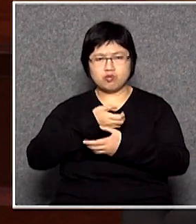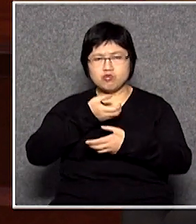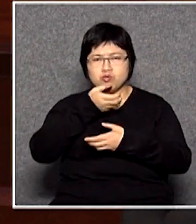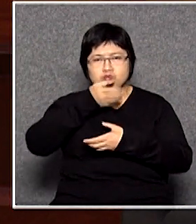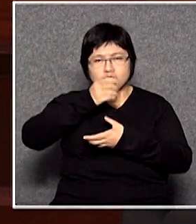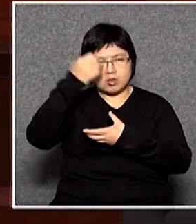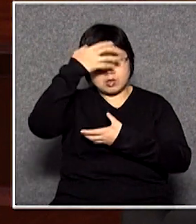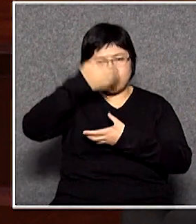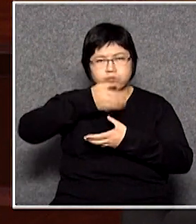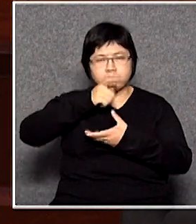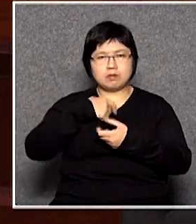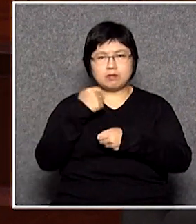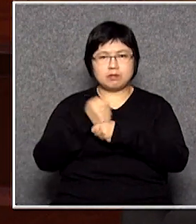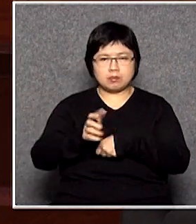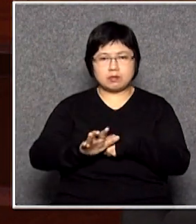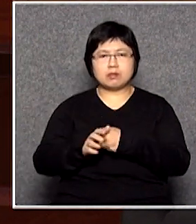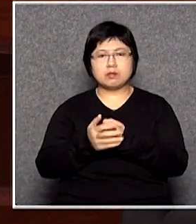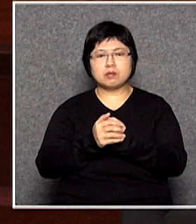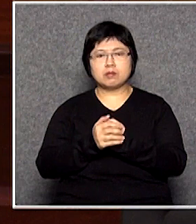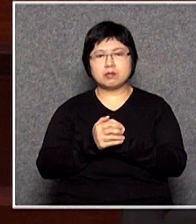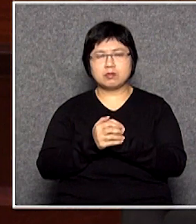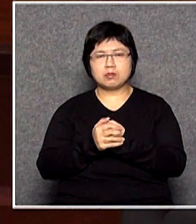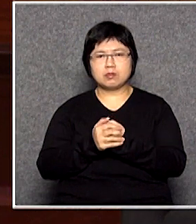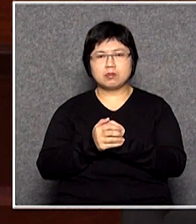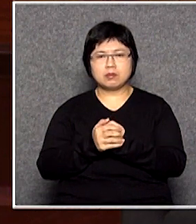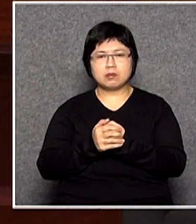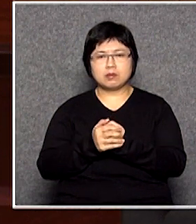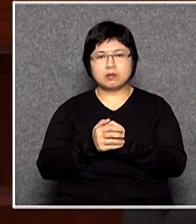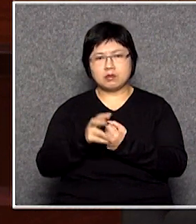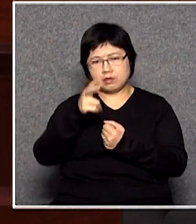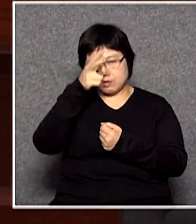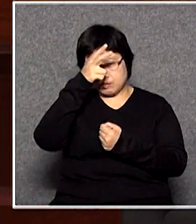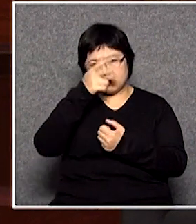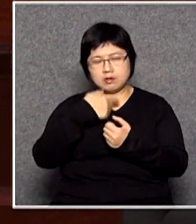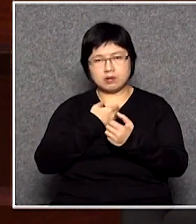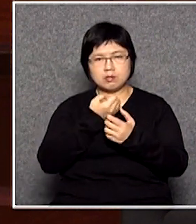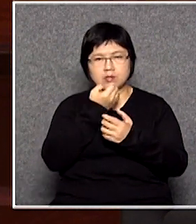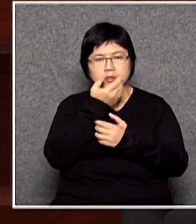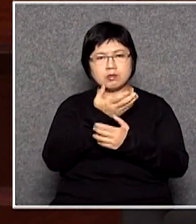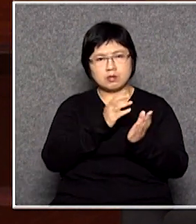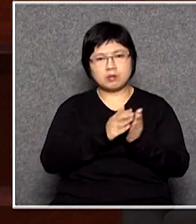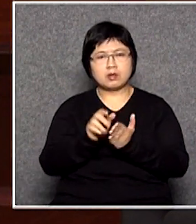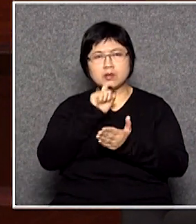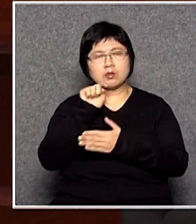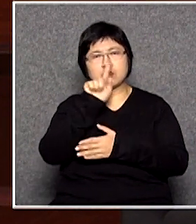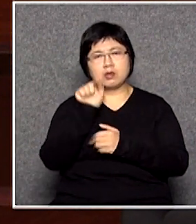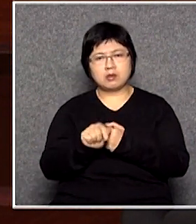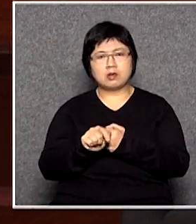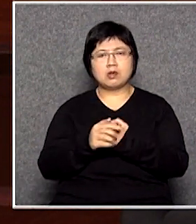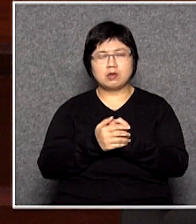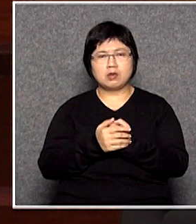嘛？不務正業。喂，政府嗰個申報制度都有問題啦，係